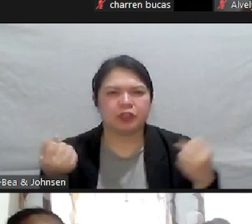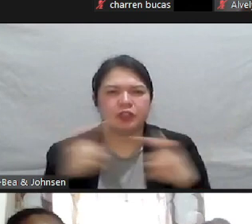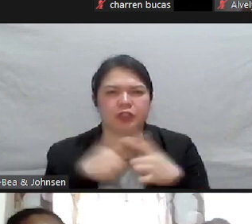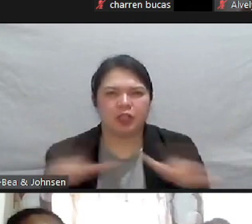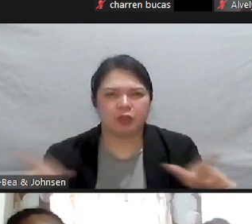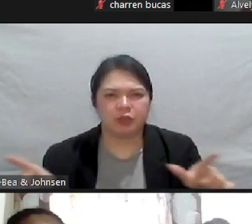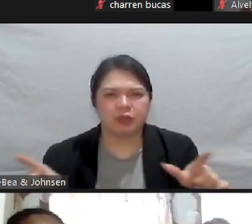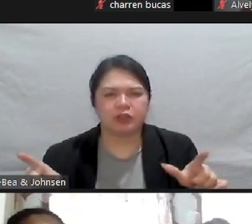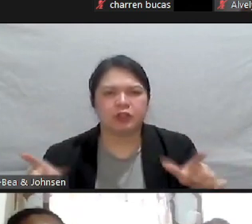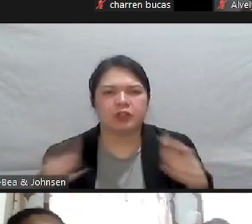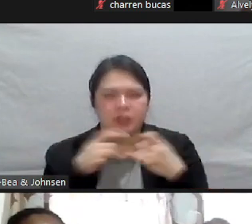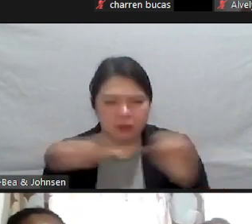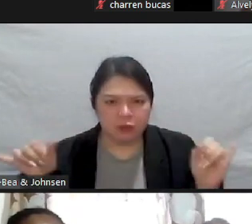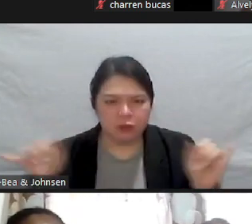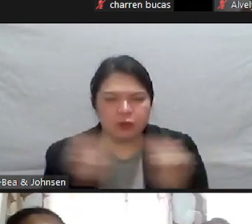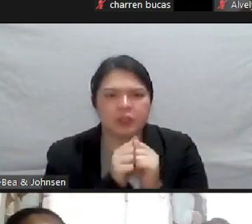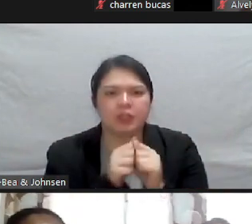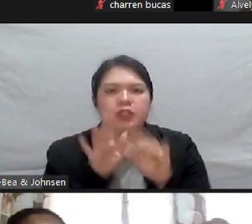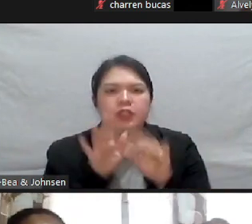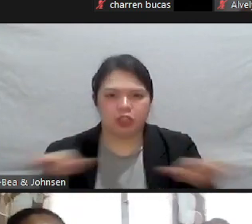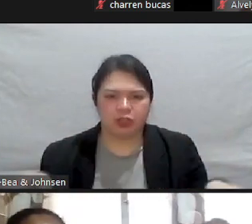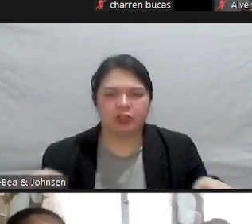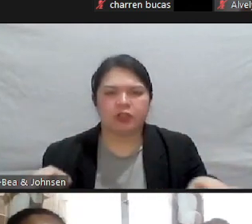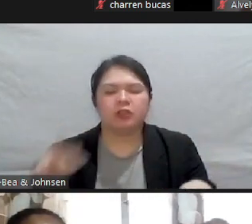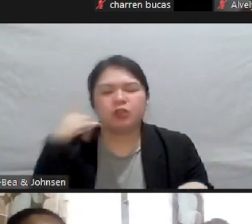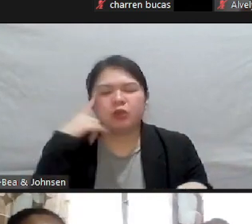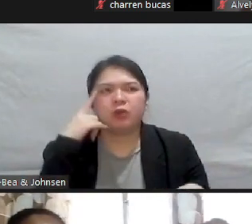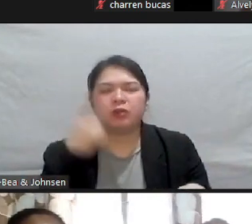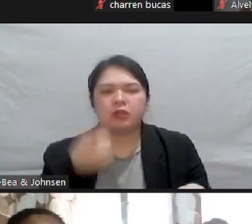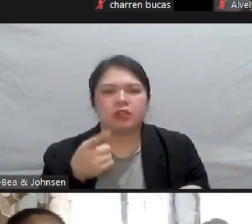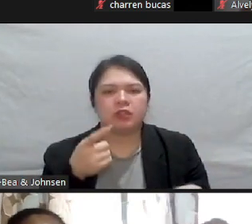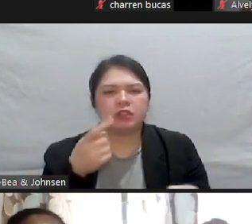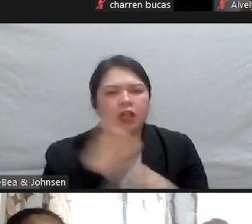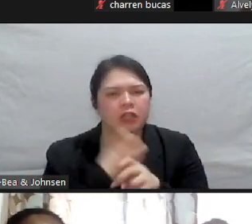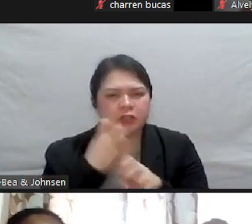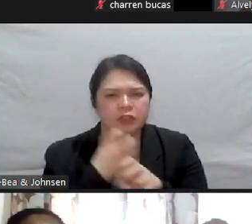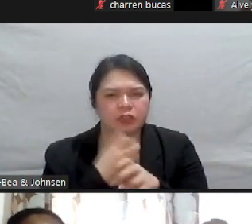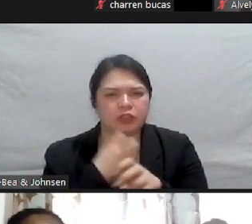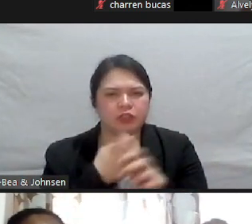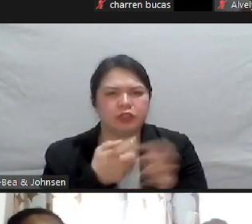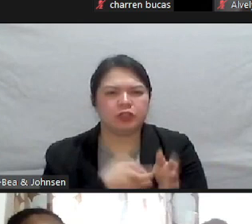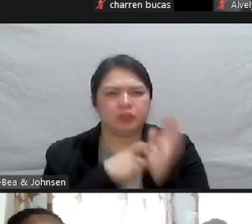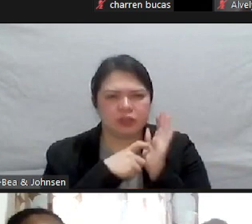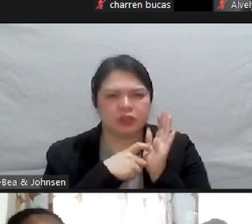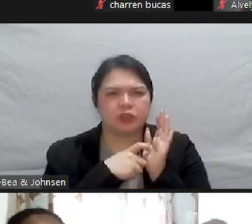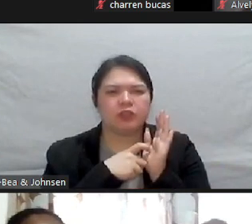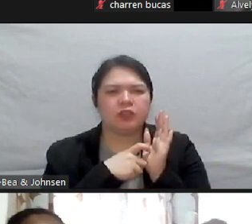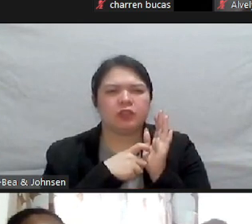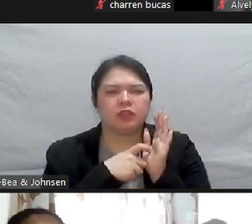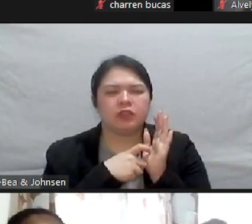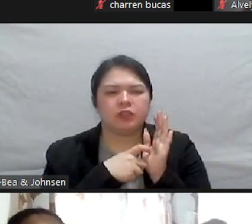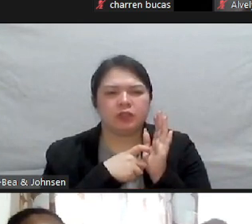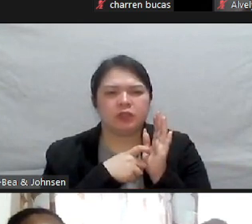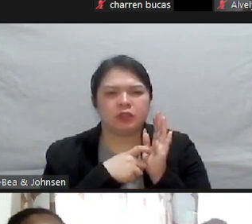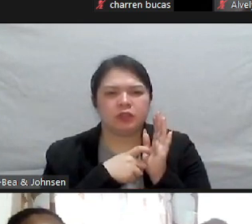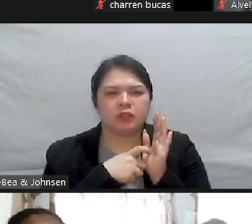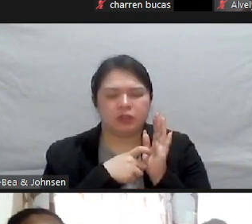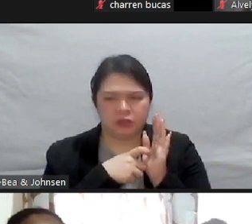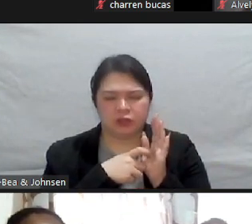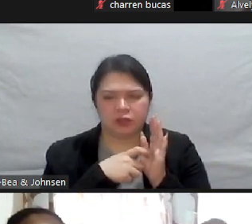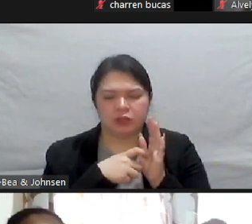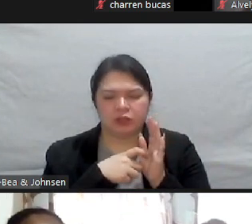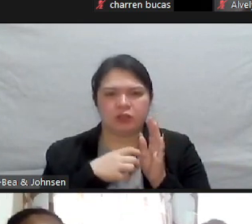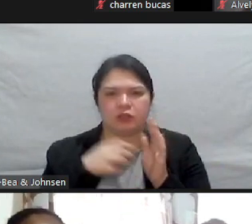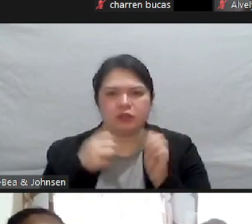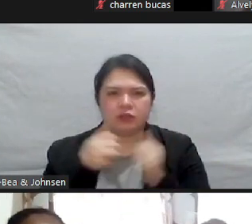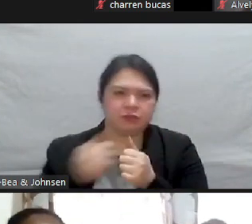the same with the children? So, talagang napaka-imposible talaga itong requirement ng ating ano, ng mambabata sa atin.